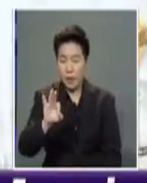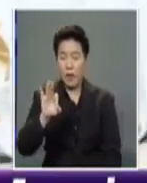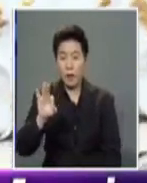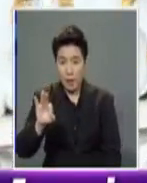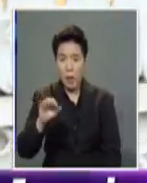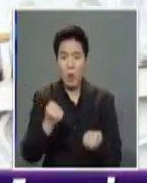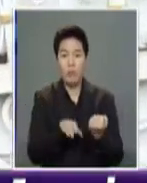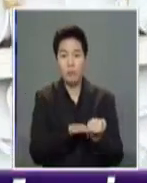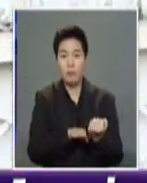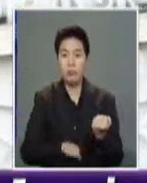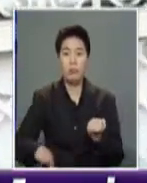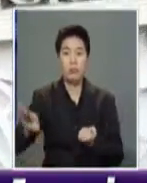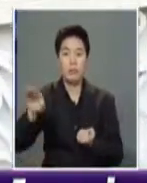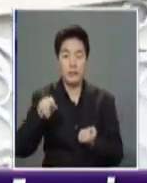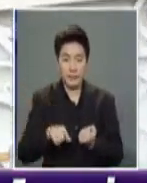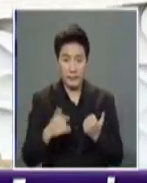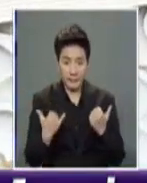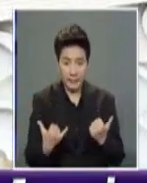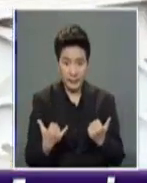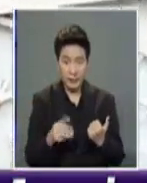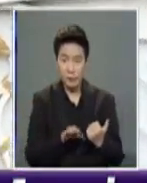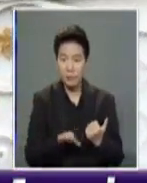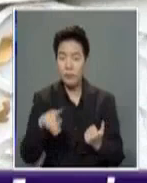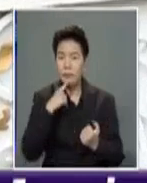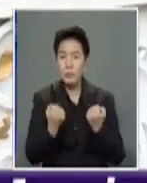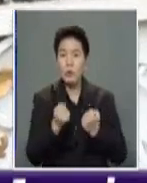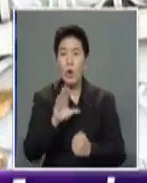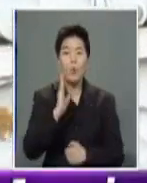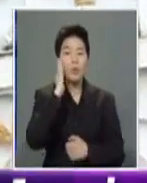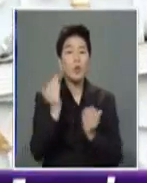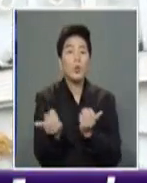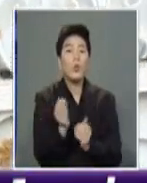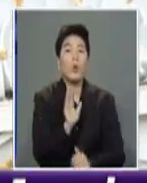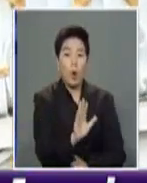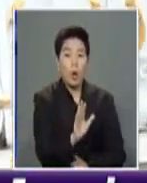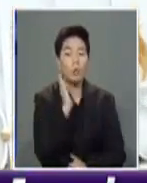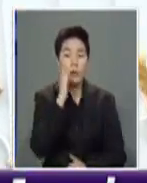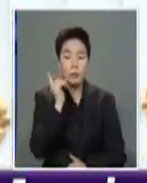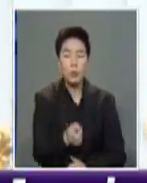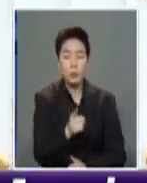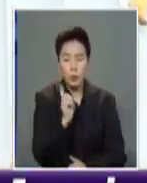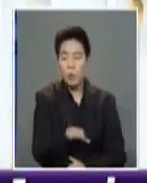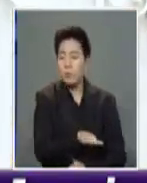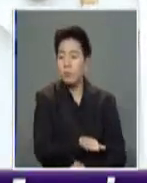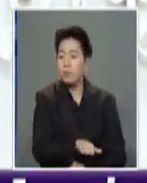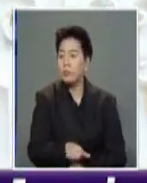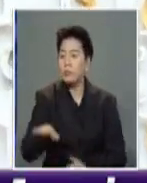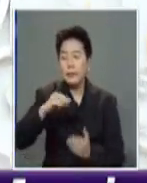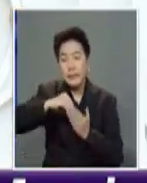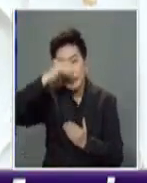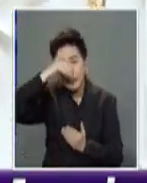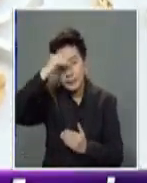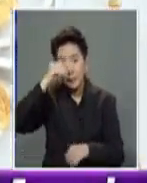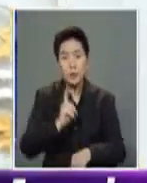999ออกจากบ้านพักนะคะซึ่งก็ระบุว่าเป็นรถของบุตรชายของนางสาวยิ่งลักษณ์ที่ปกติแล้วก็จะออกไปโรง